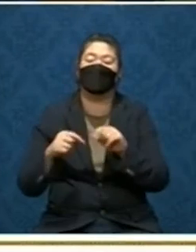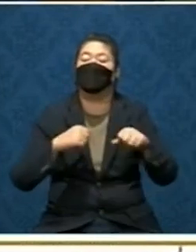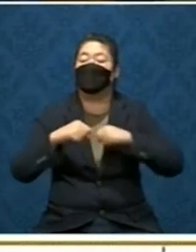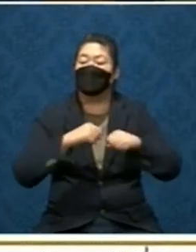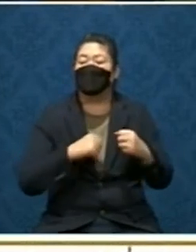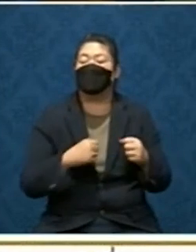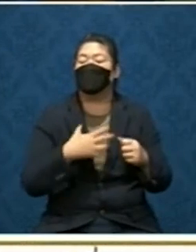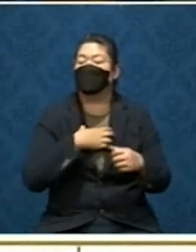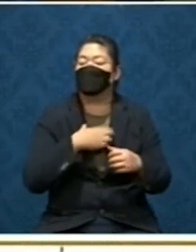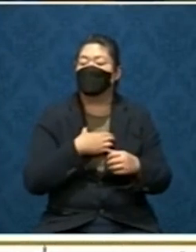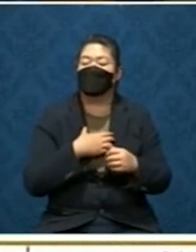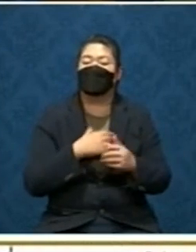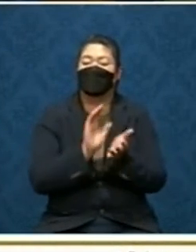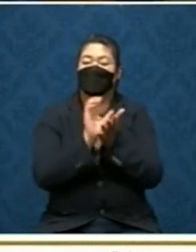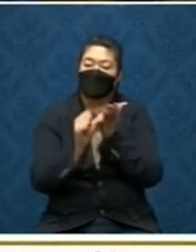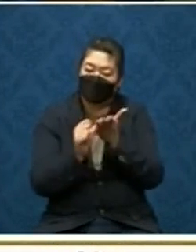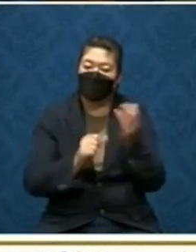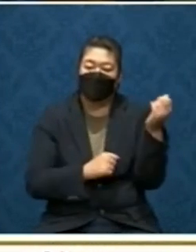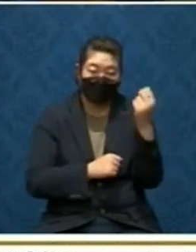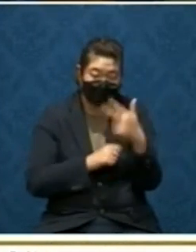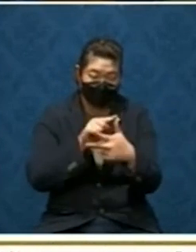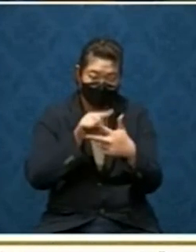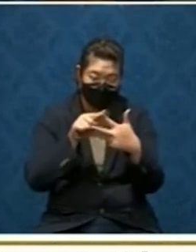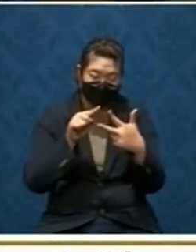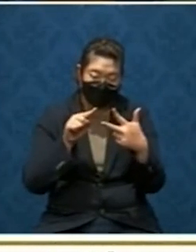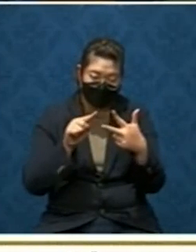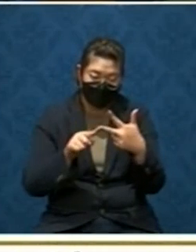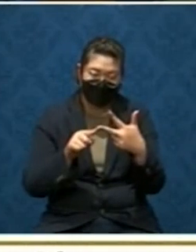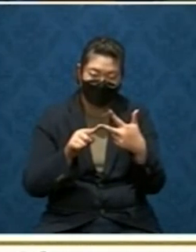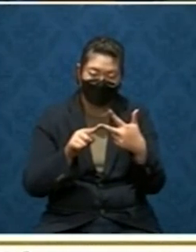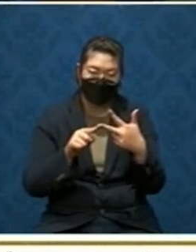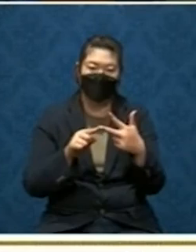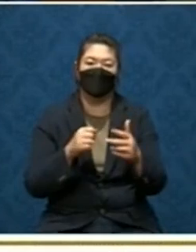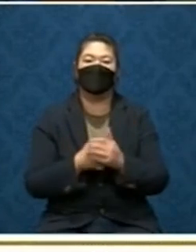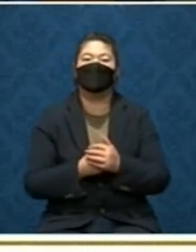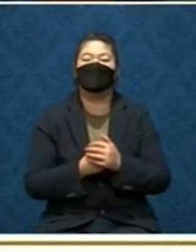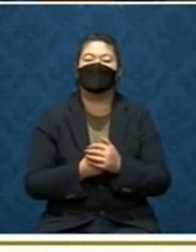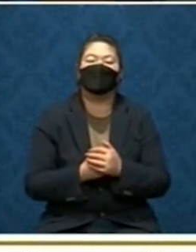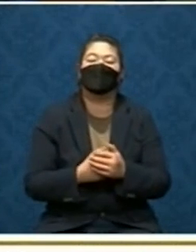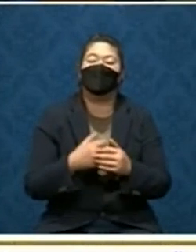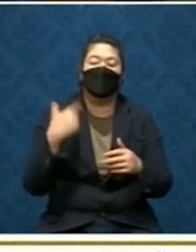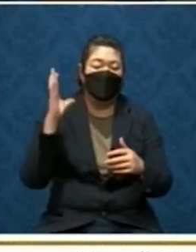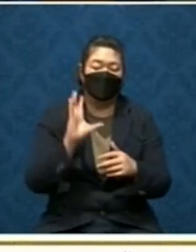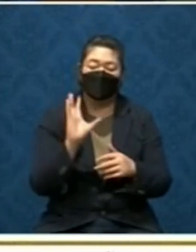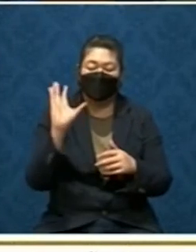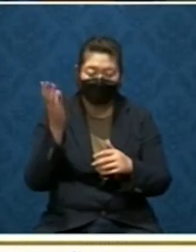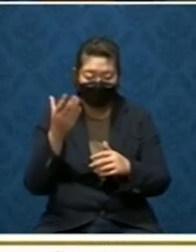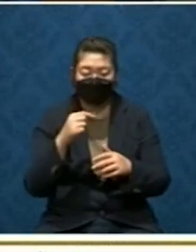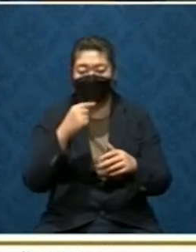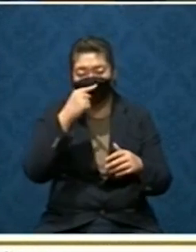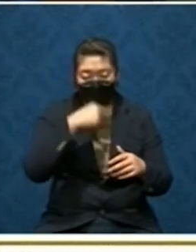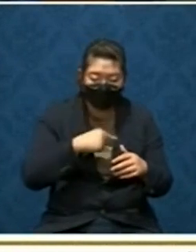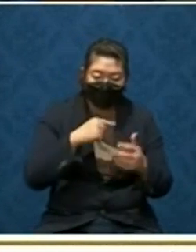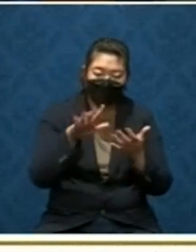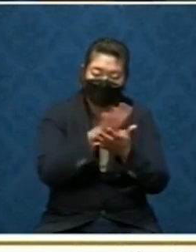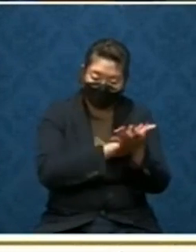3ข้อซึ่งมีความเป็นพลวัตตามยุคสมัยตามสถานการณ์ประเทศและก็สถานการณ์โลกที่เปลี่ยนไปแม้บาง